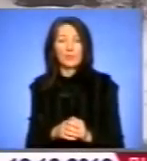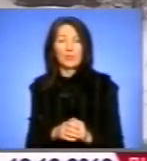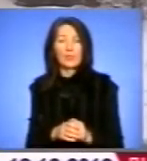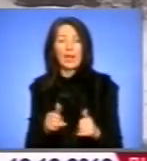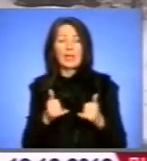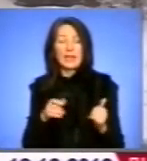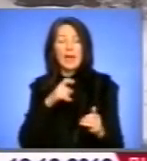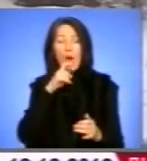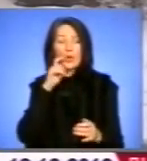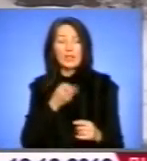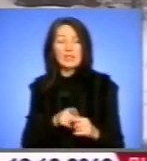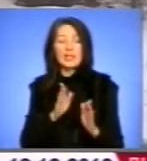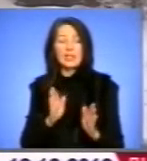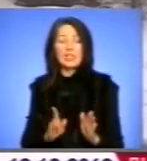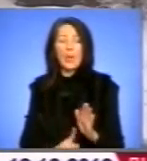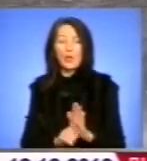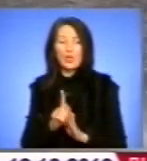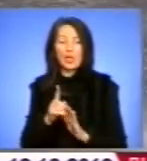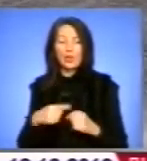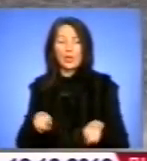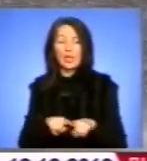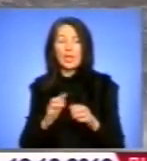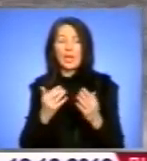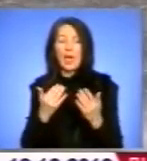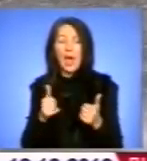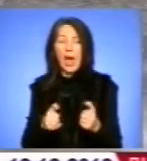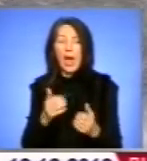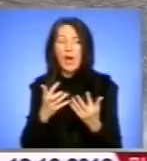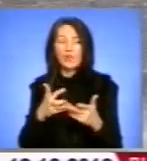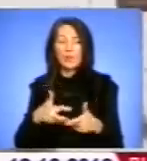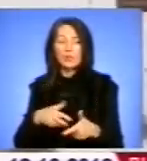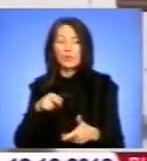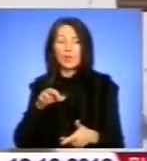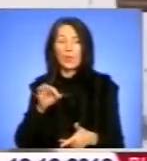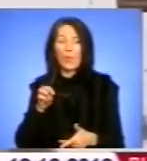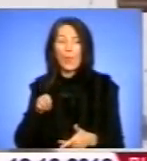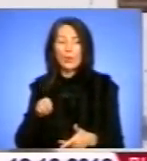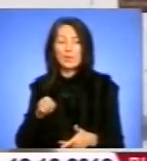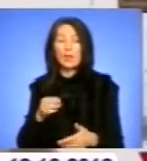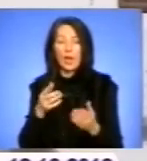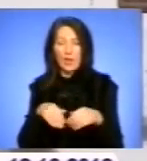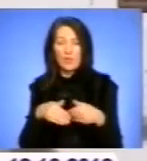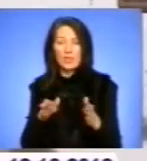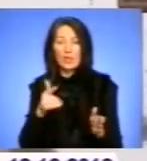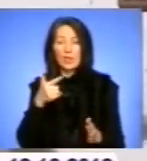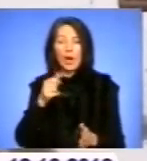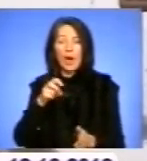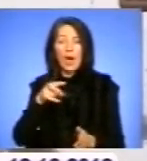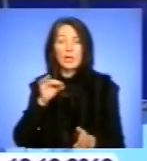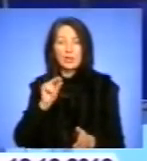Для України це лише початок. Такий автоматизований пост днями відкриють у Галичі Івано-Франківської області.